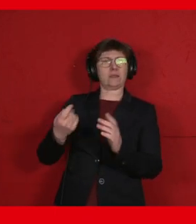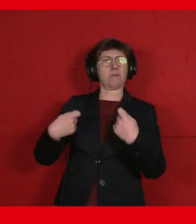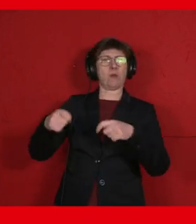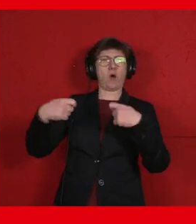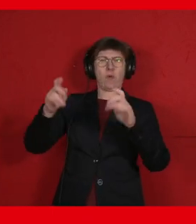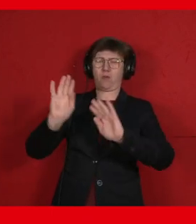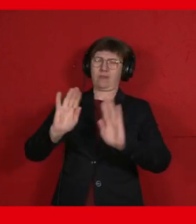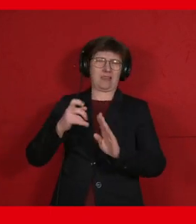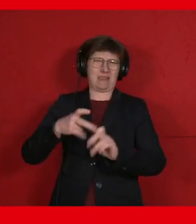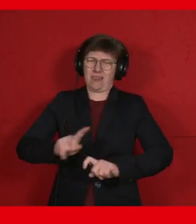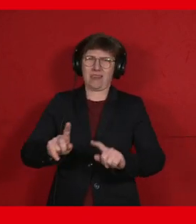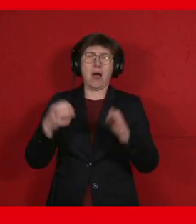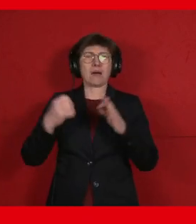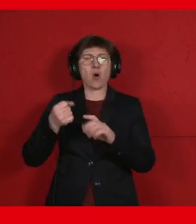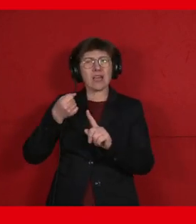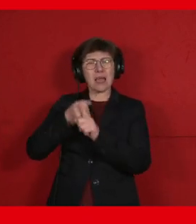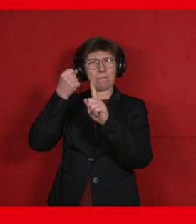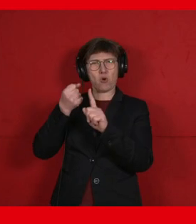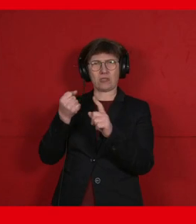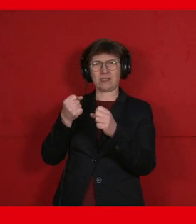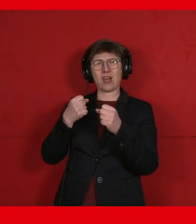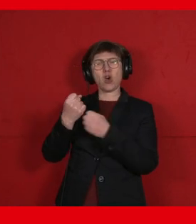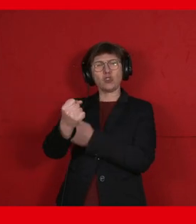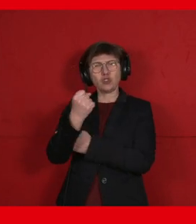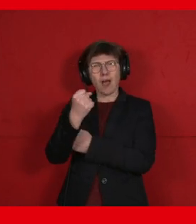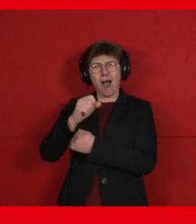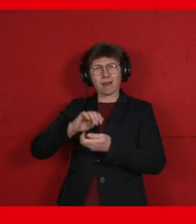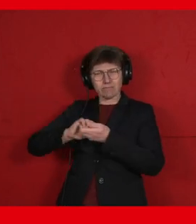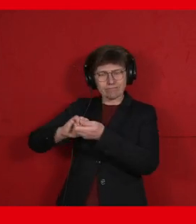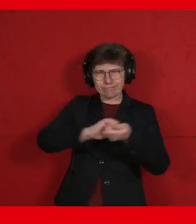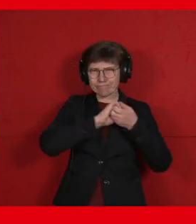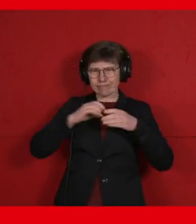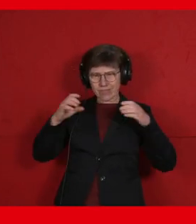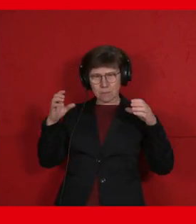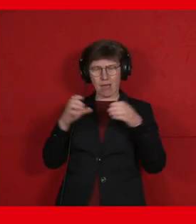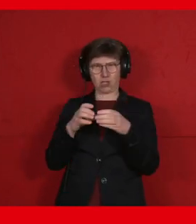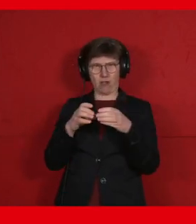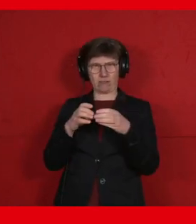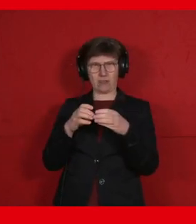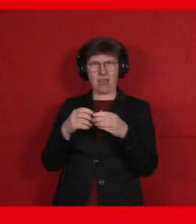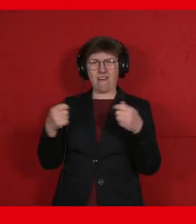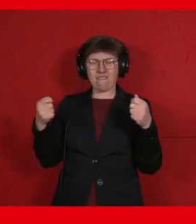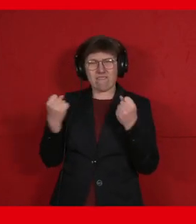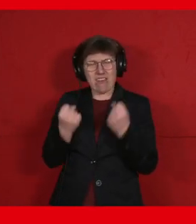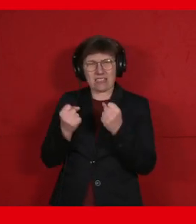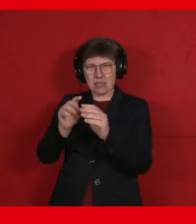sondern es braucht Impulse von einem starken Gemeinwesen, das diese Zeichen setzt, das verbindliche